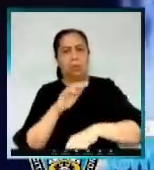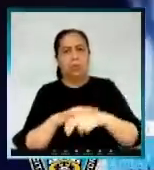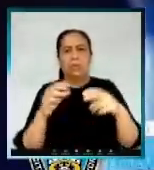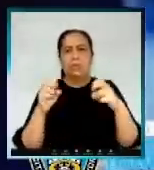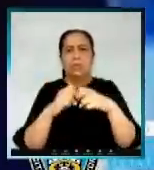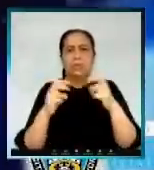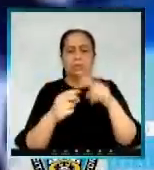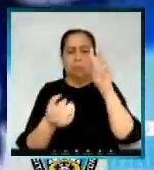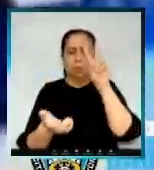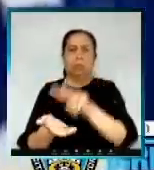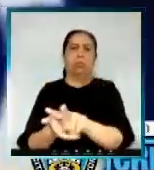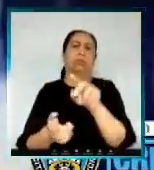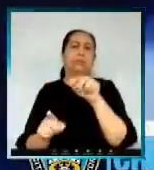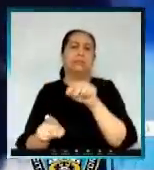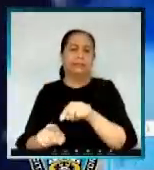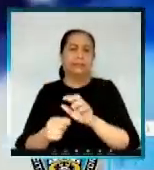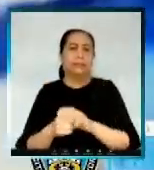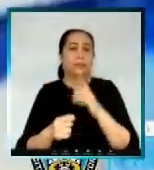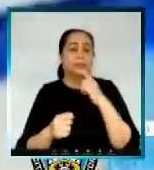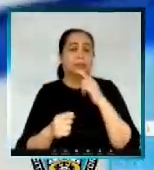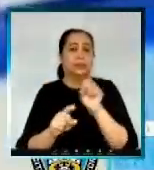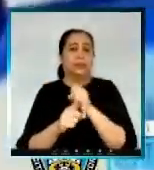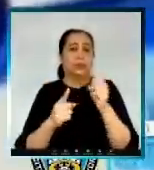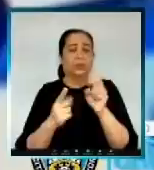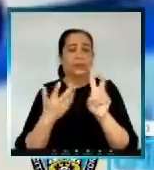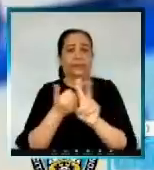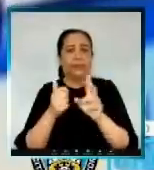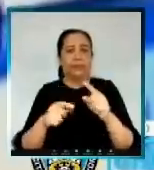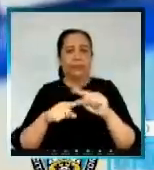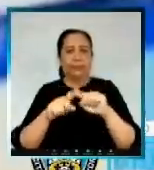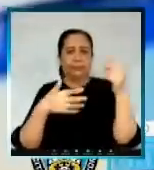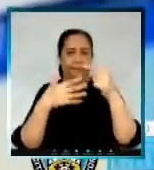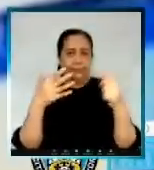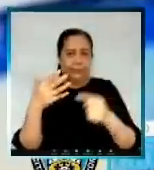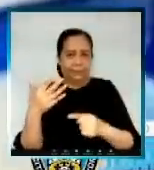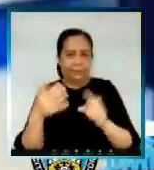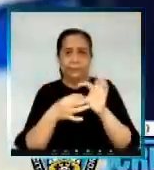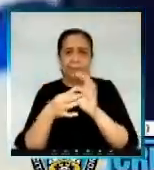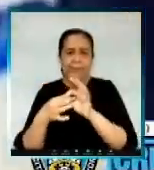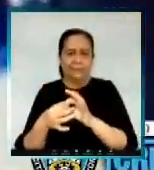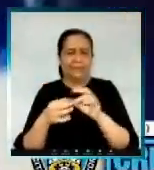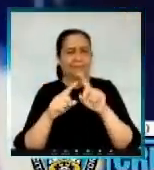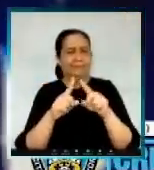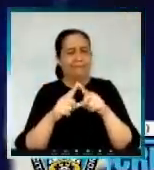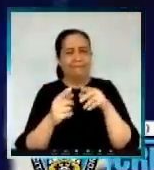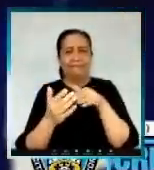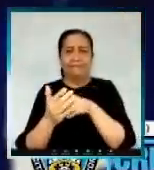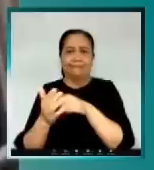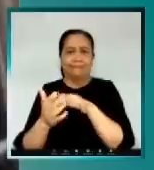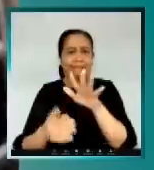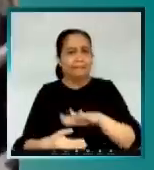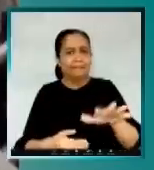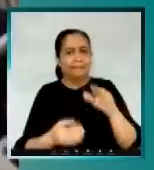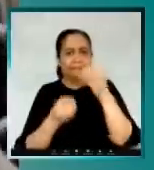nakahandusay na. Ang lagay ng mga biktima at iba pang detalye kaugnay ng mga pag-ataking yan. Ihahatid namin mamaya.